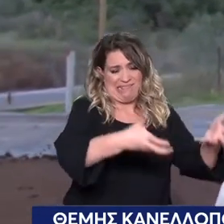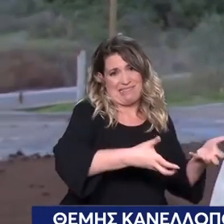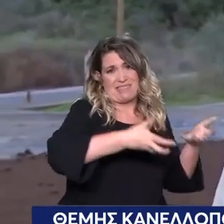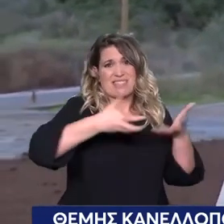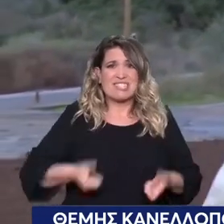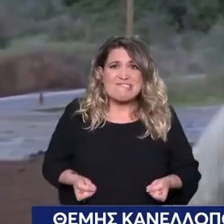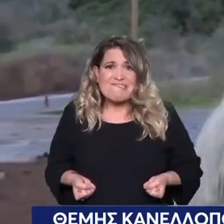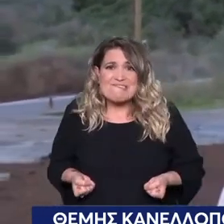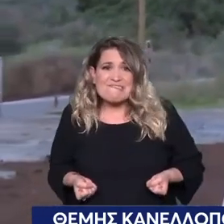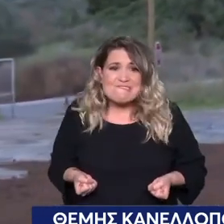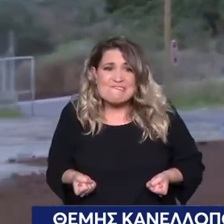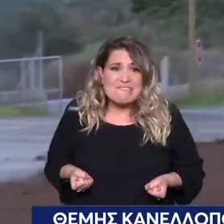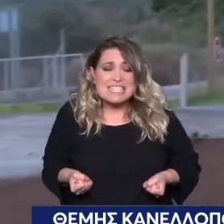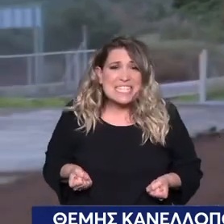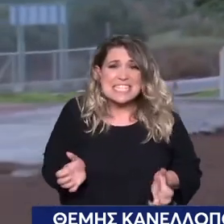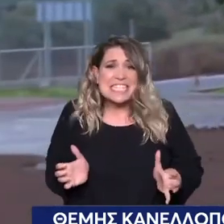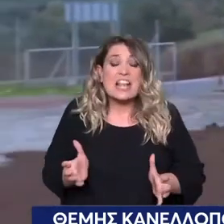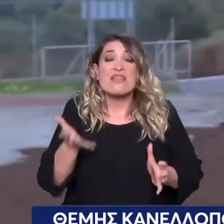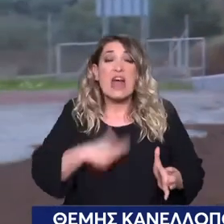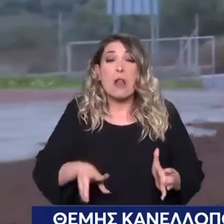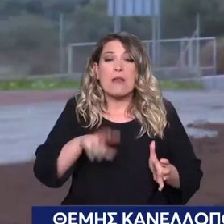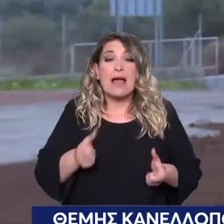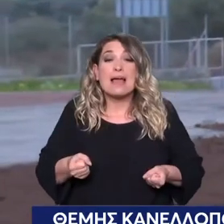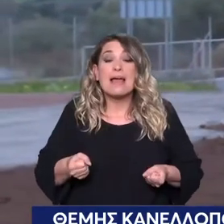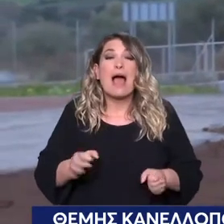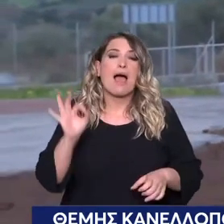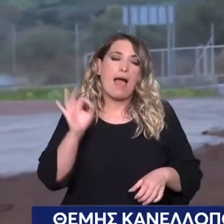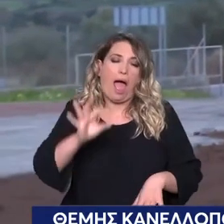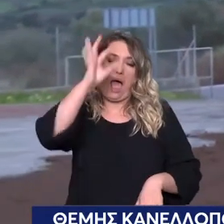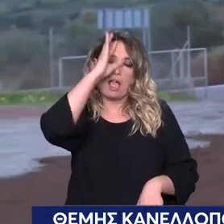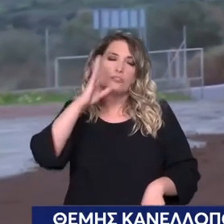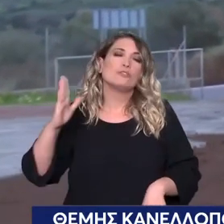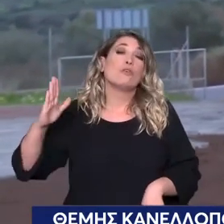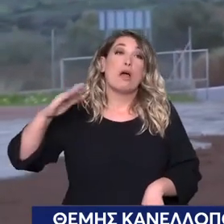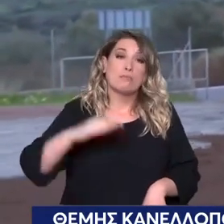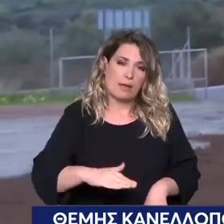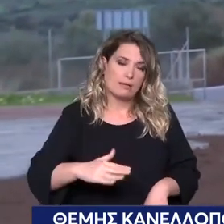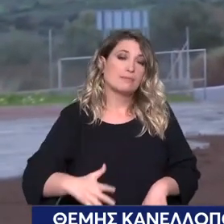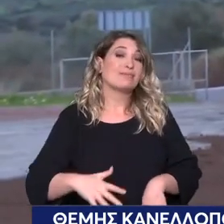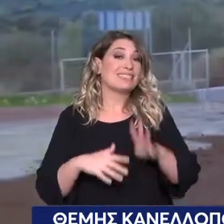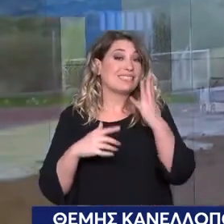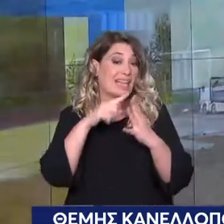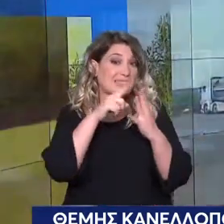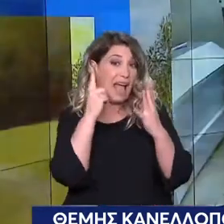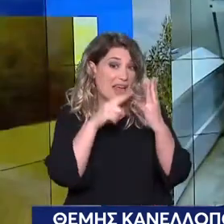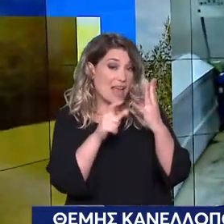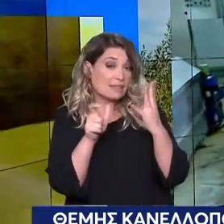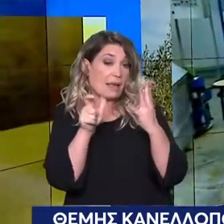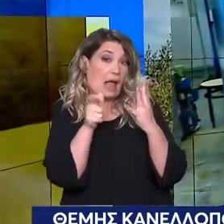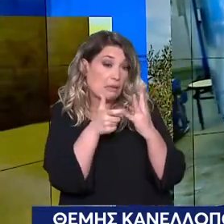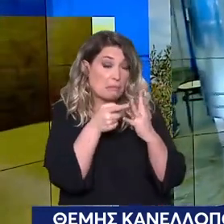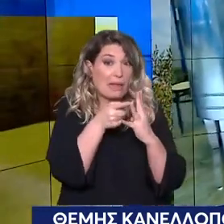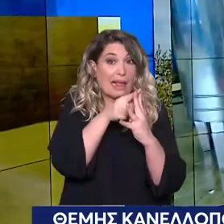και την τελευταία στιγμή να πάρουν τις δεξαμενές με το λάδι. Τελικά φτάνει η αστυνομία, συλλαμβάνει τον έναν από τους 4, οι υπόλοιποι